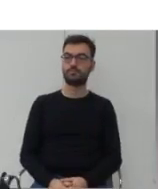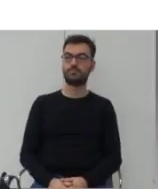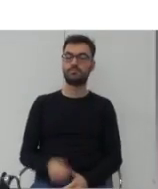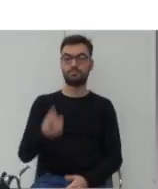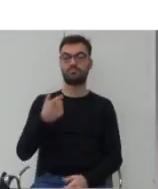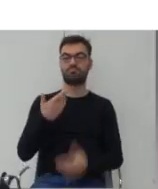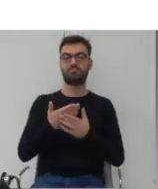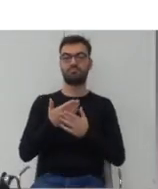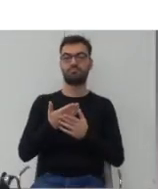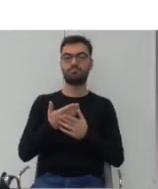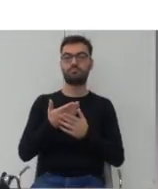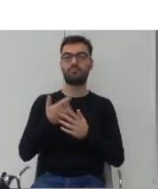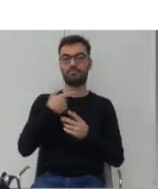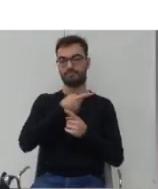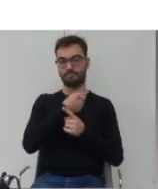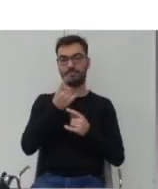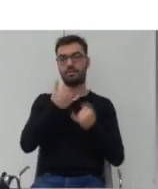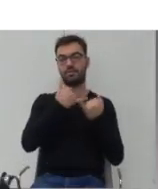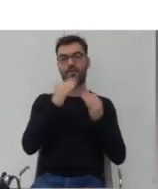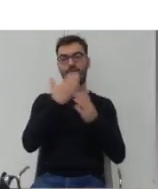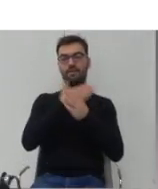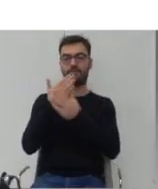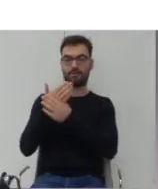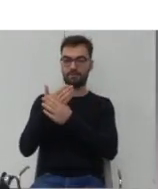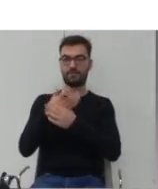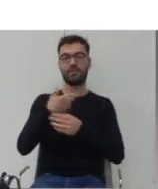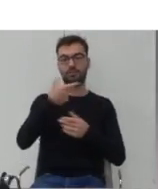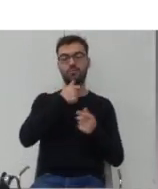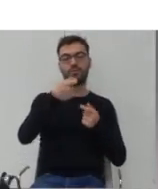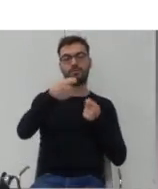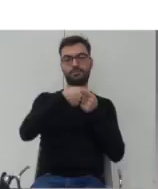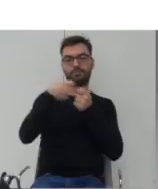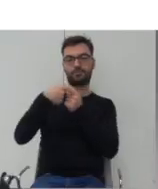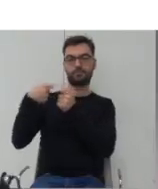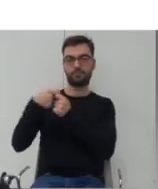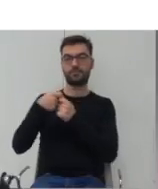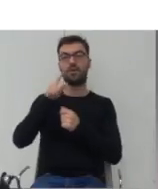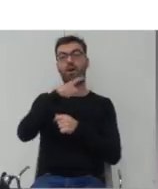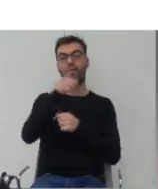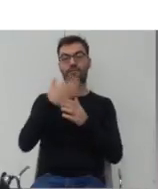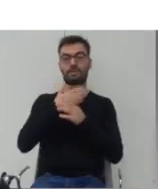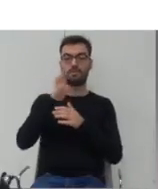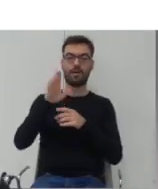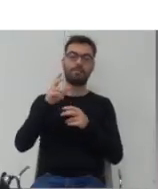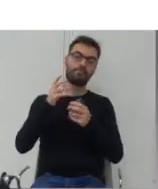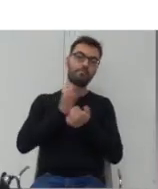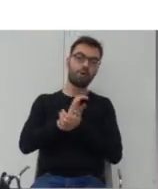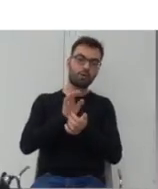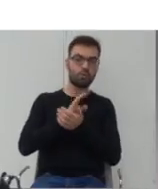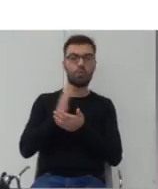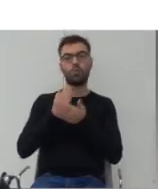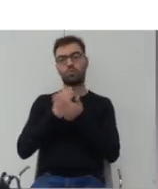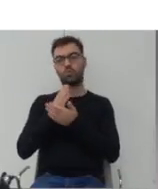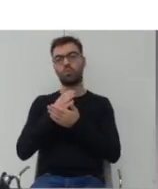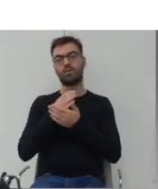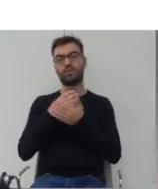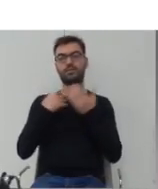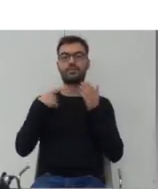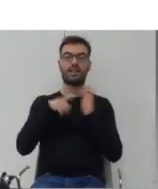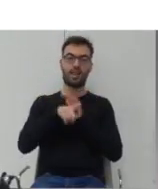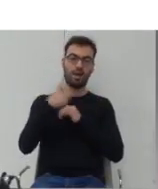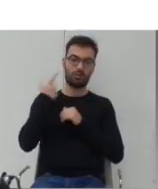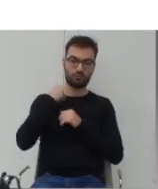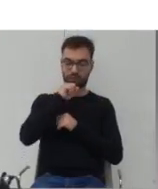i zaprosić do uczestnictwa w tym projekcie firmy, które mają w swojej ofercie produkty, usługi dedykowane właśnie